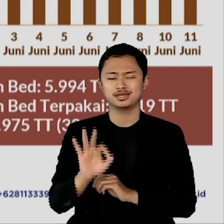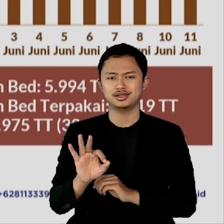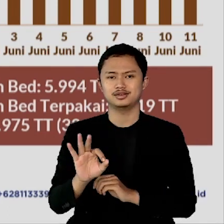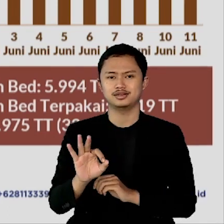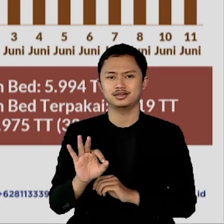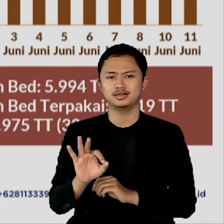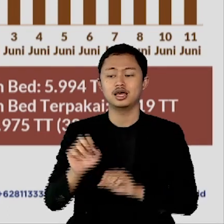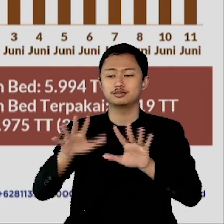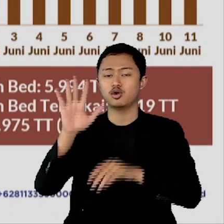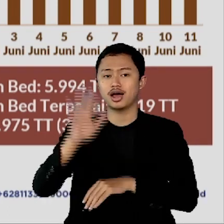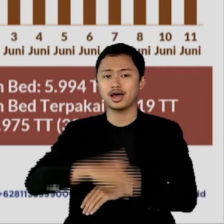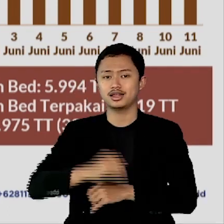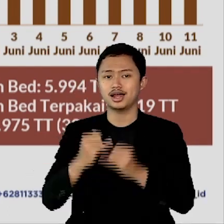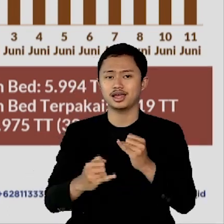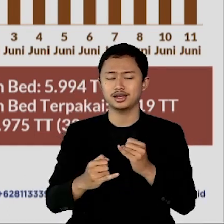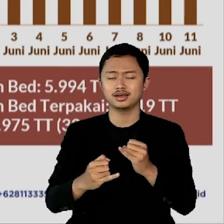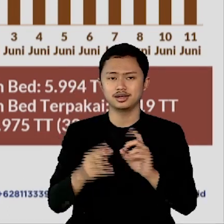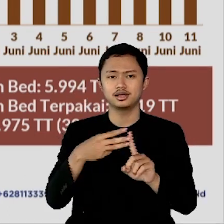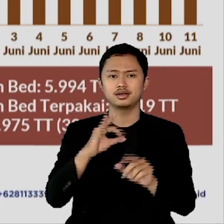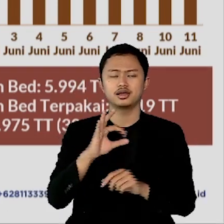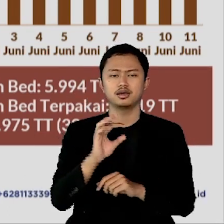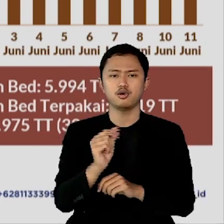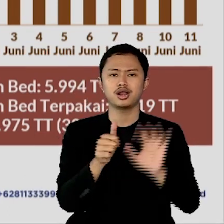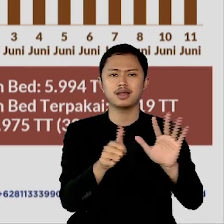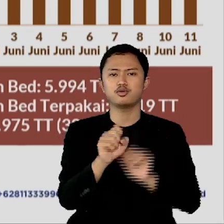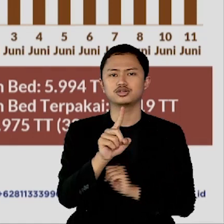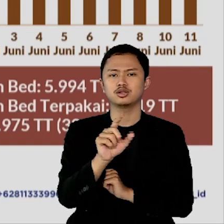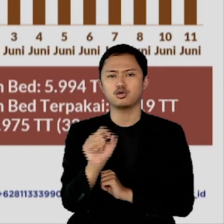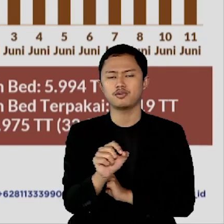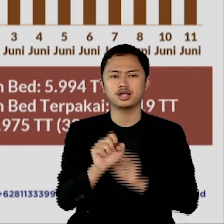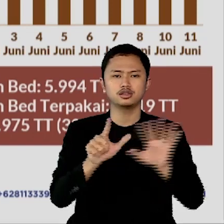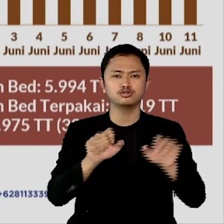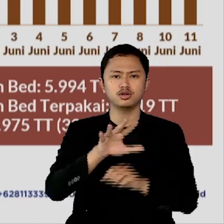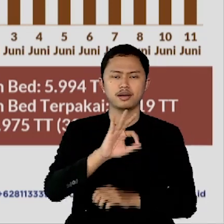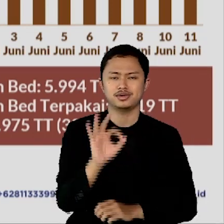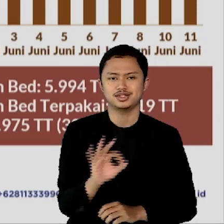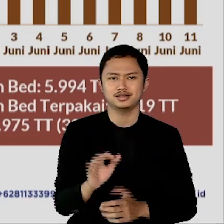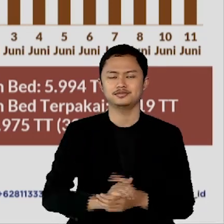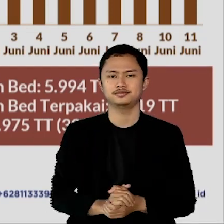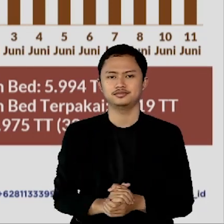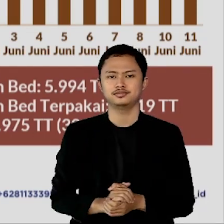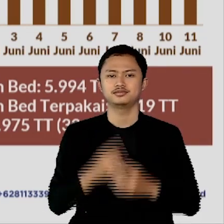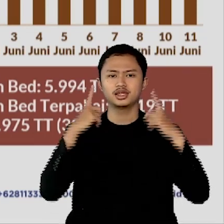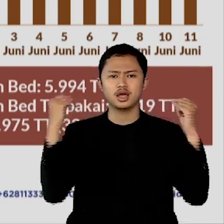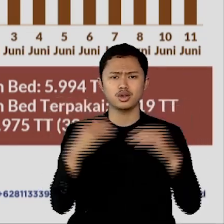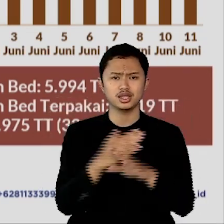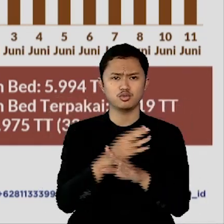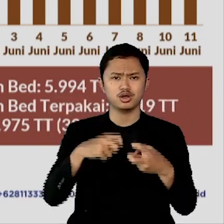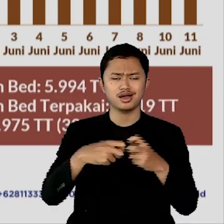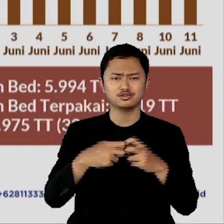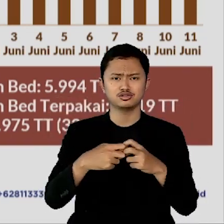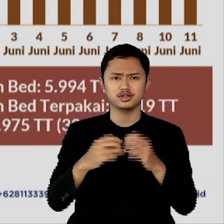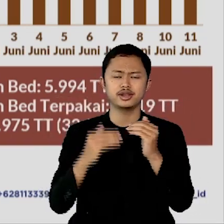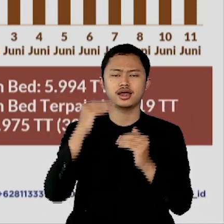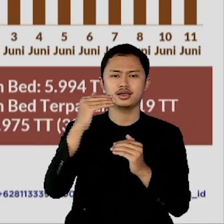10 hari terakhir dengan bor mencapai 60 1,75 persen Jawa Timur kasus